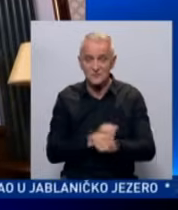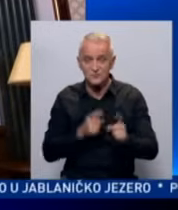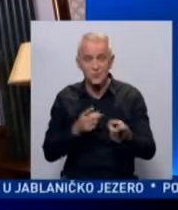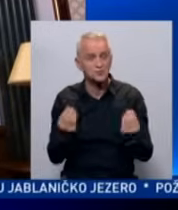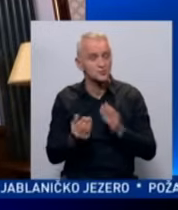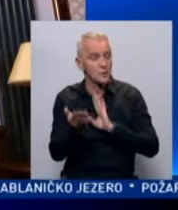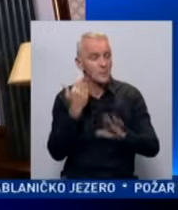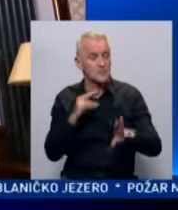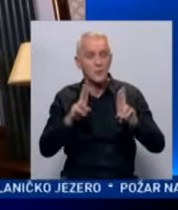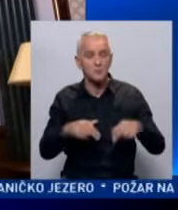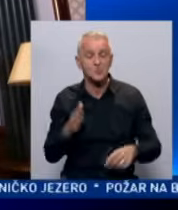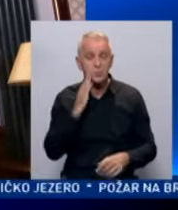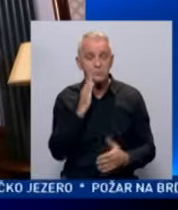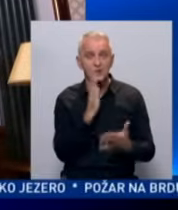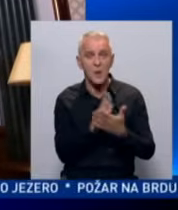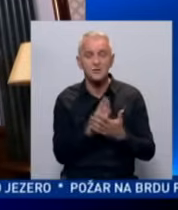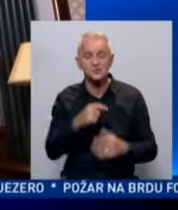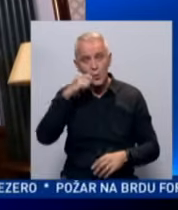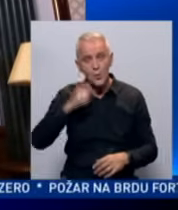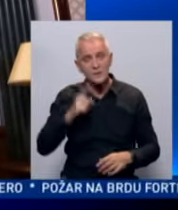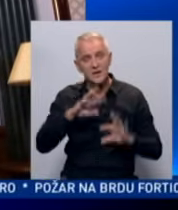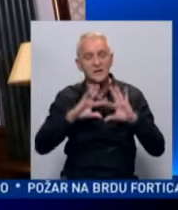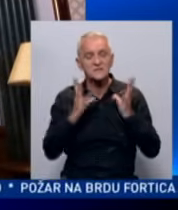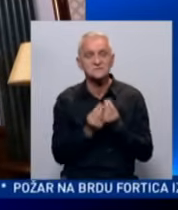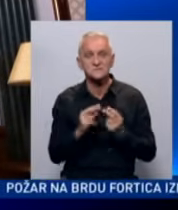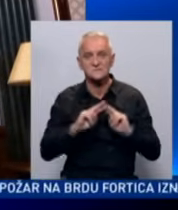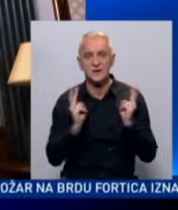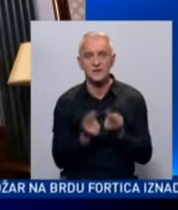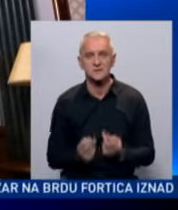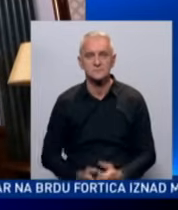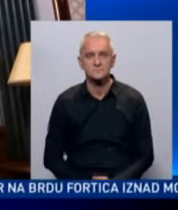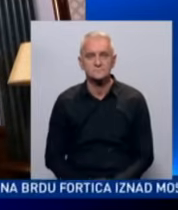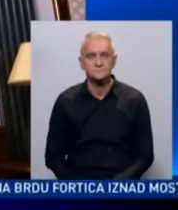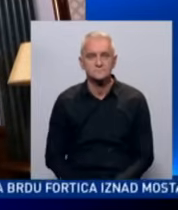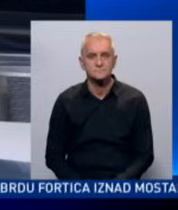prije moguće na pošten način za Ukrajinu i svijet u cjelini.